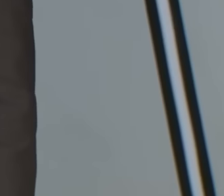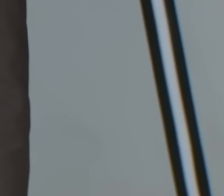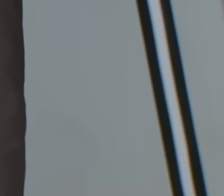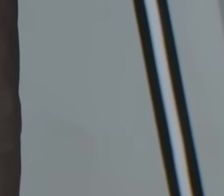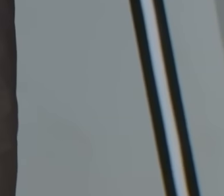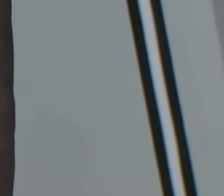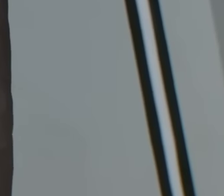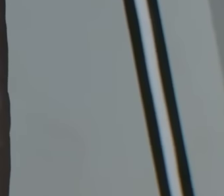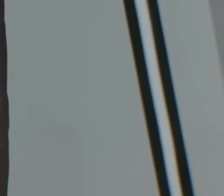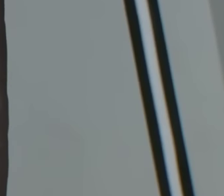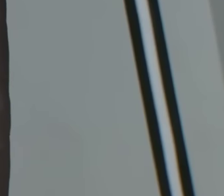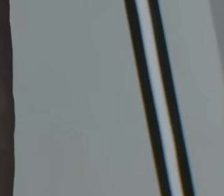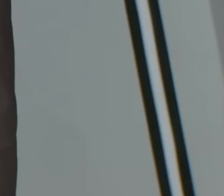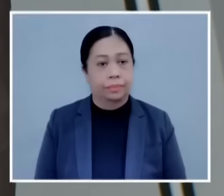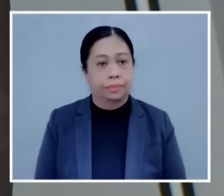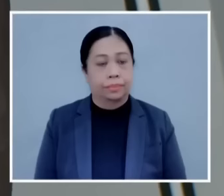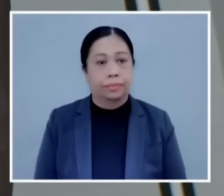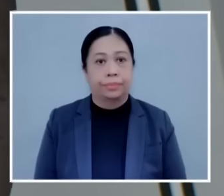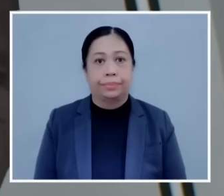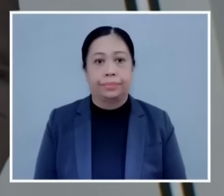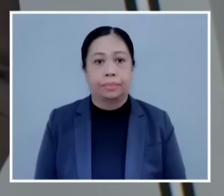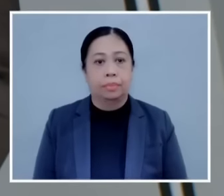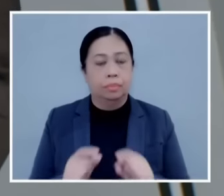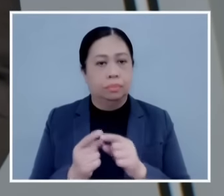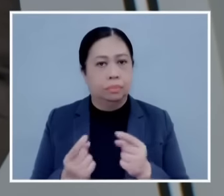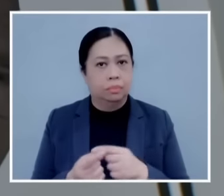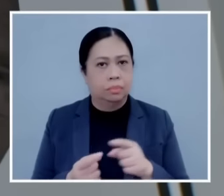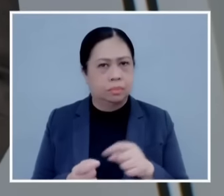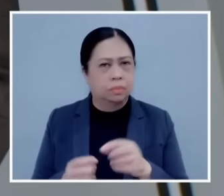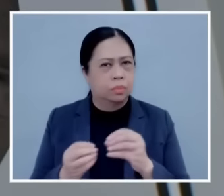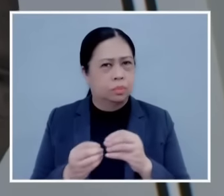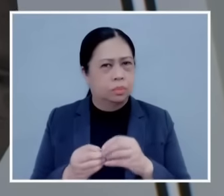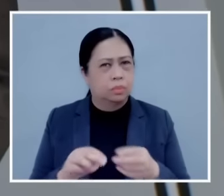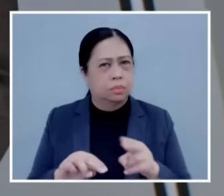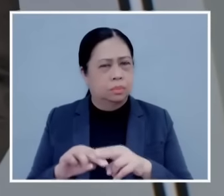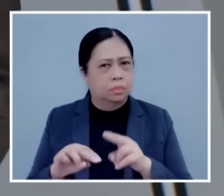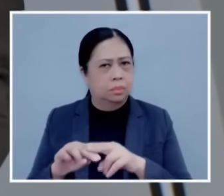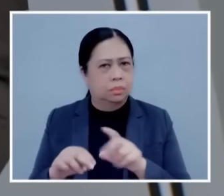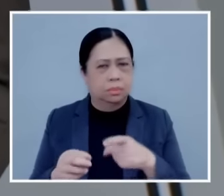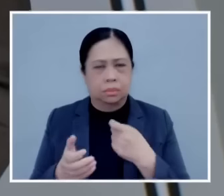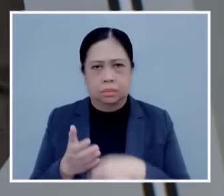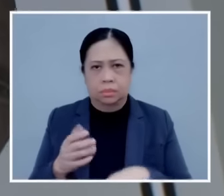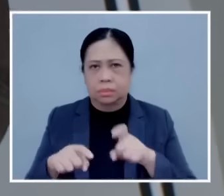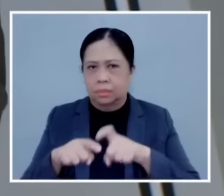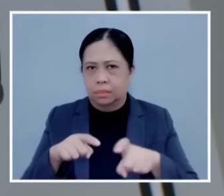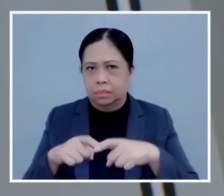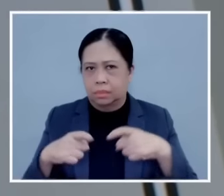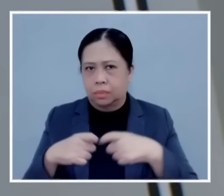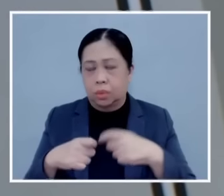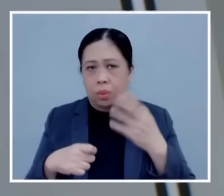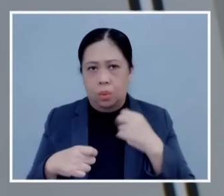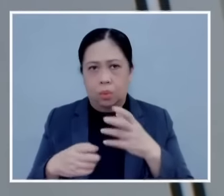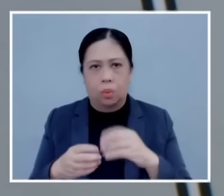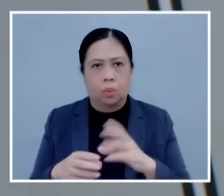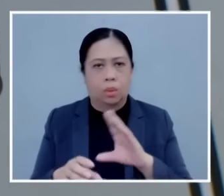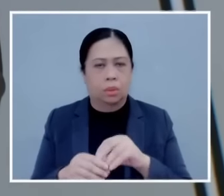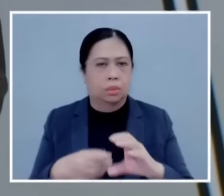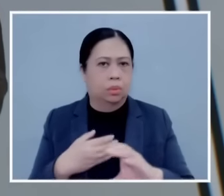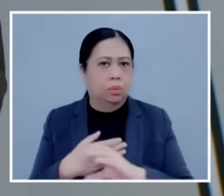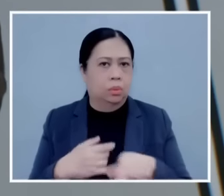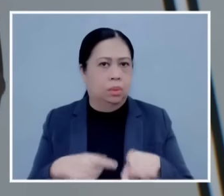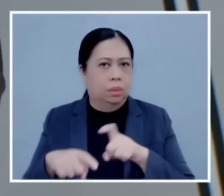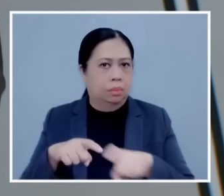Nagbabala ang isang consumer group na lalo pang tataas ang singil sa kuryente dahil sa papasuking kontrata ng